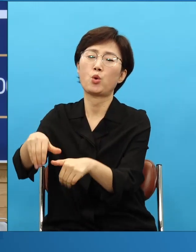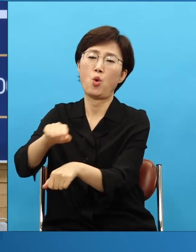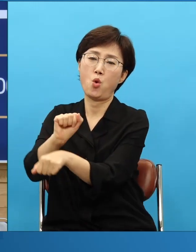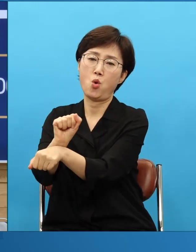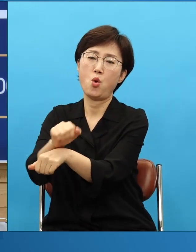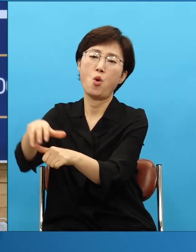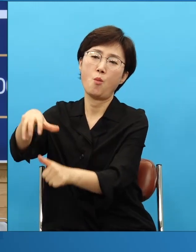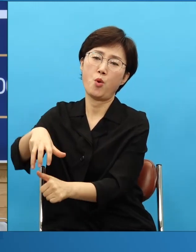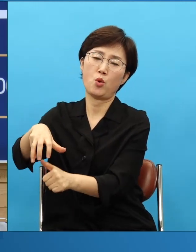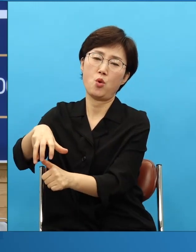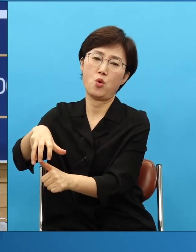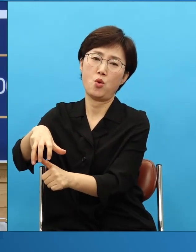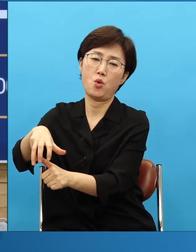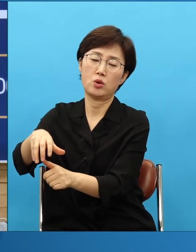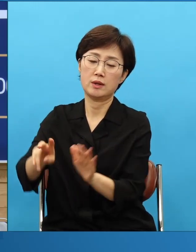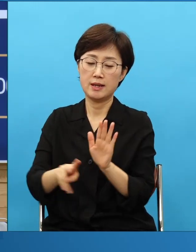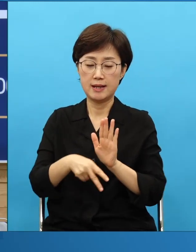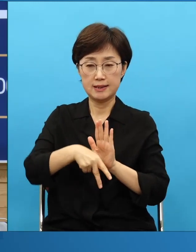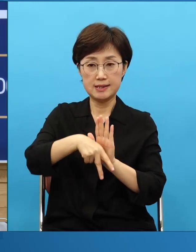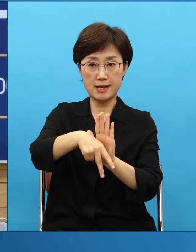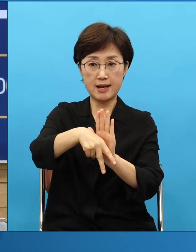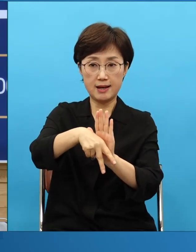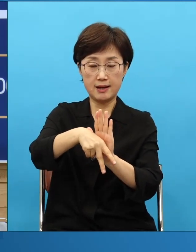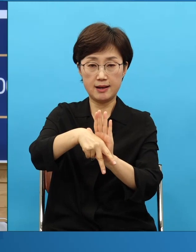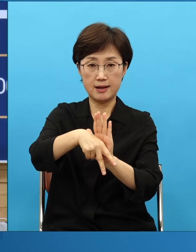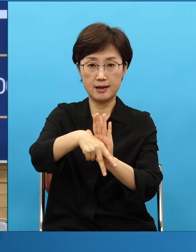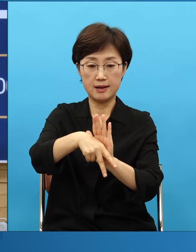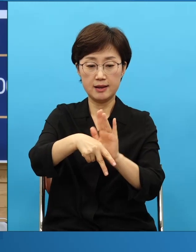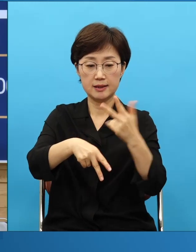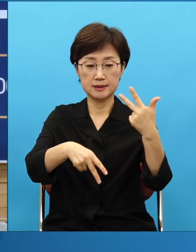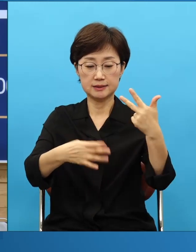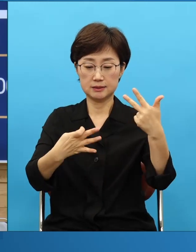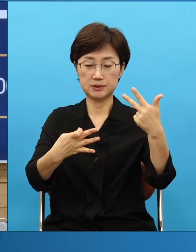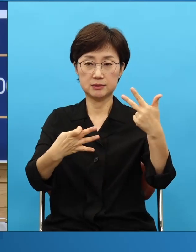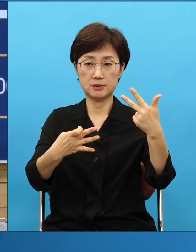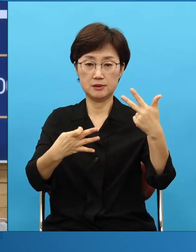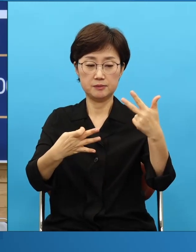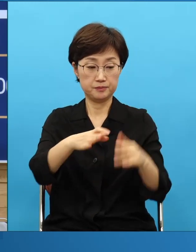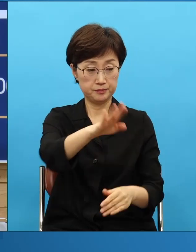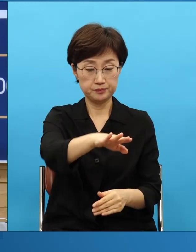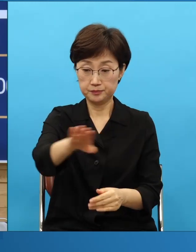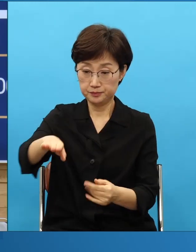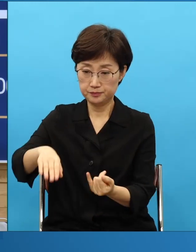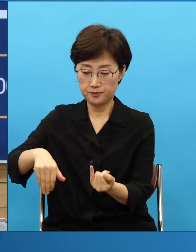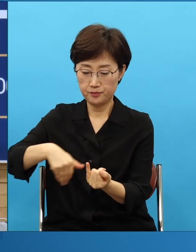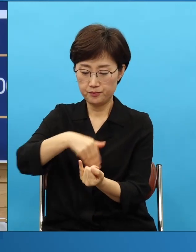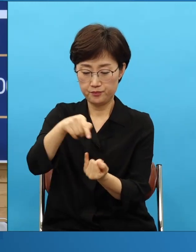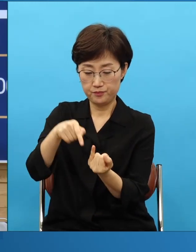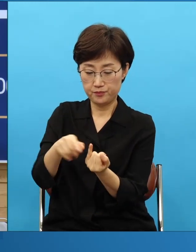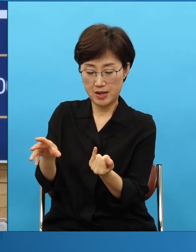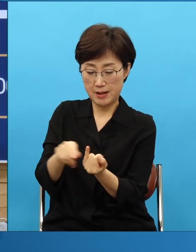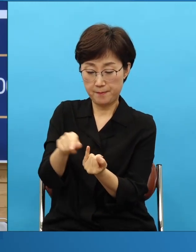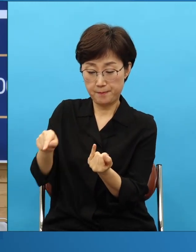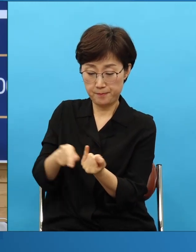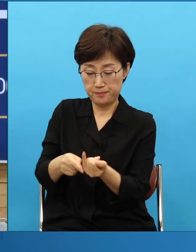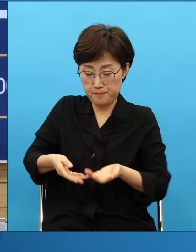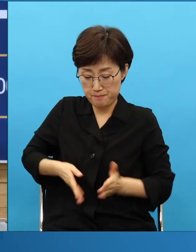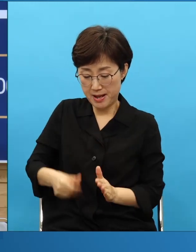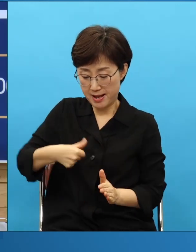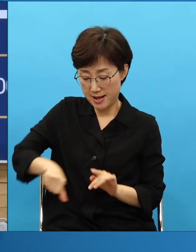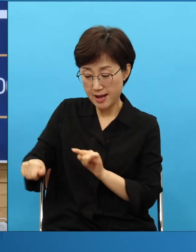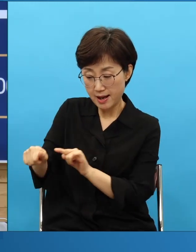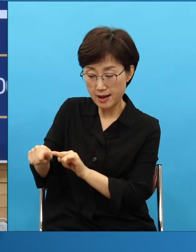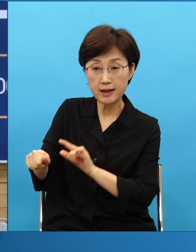통했어요. through Isaiah, what did it say? 이사야 7장 14절에 처녀가 잉태하여 아들을 낳으신 그 이름이 임마누엘이라. Isaiah chapter 7:14,